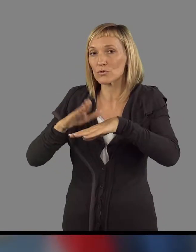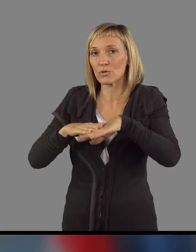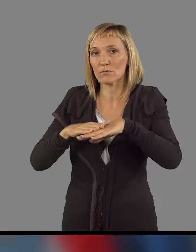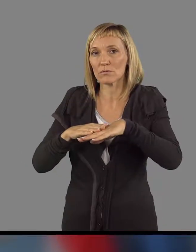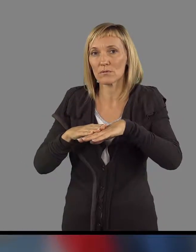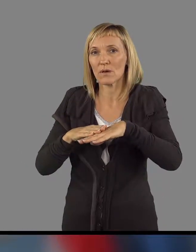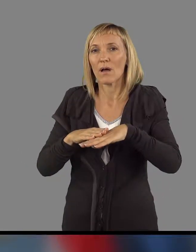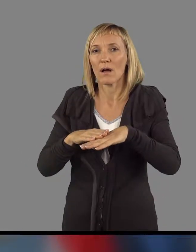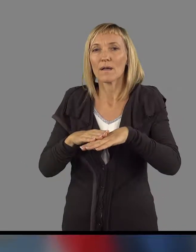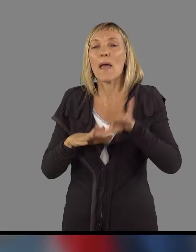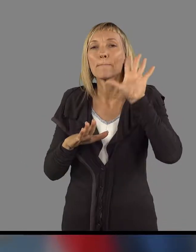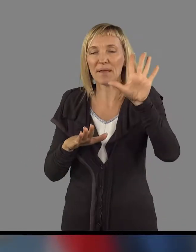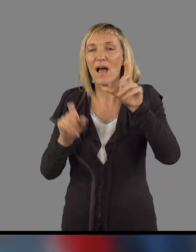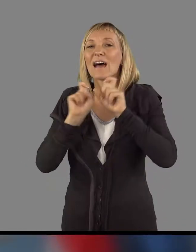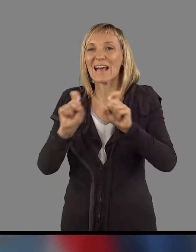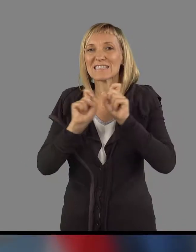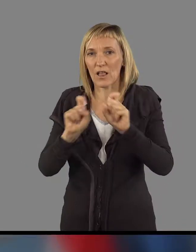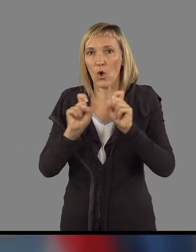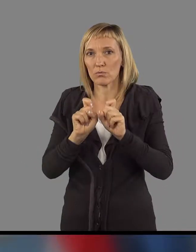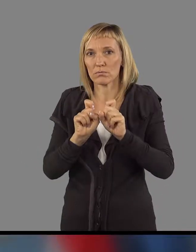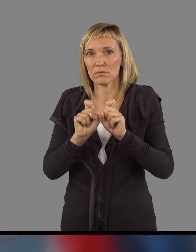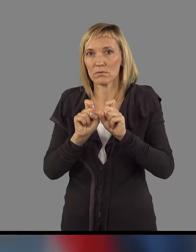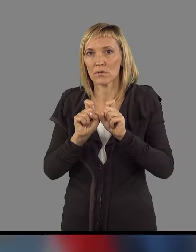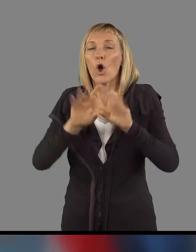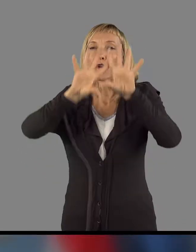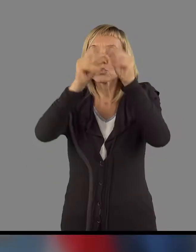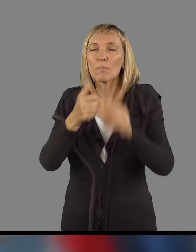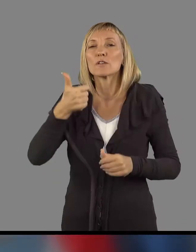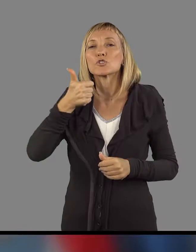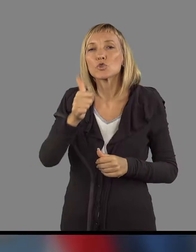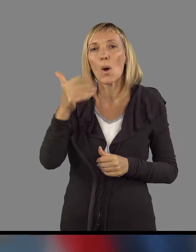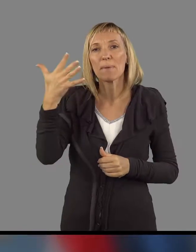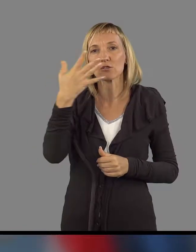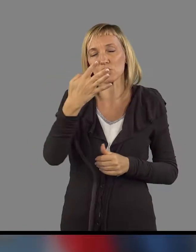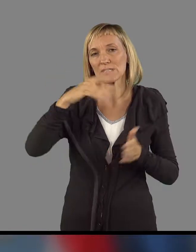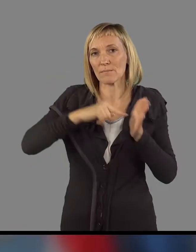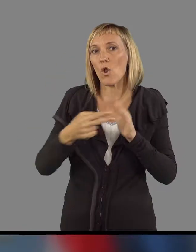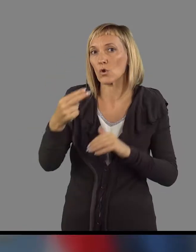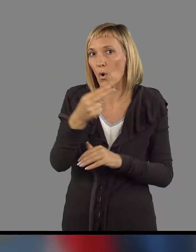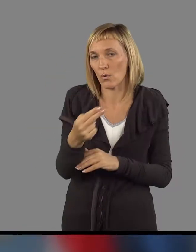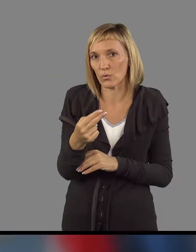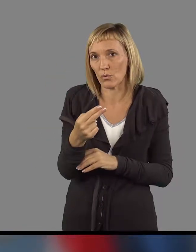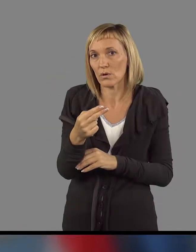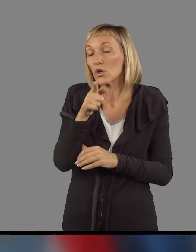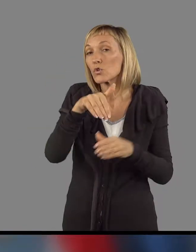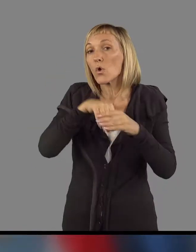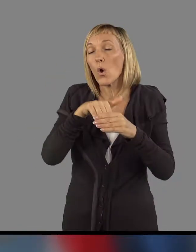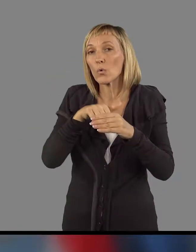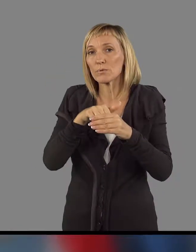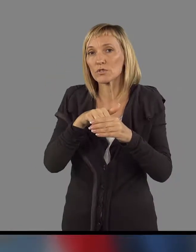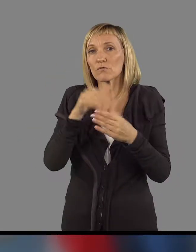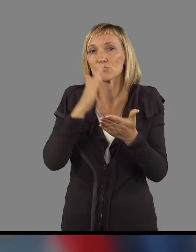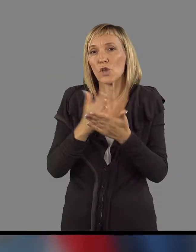Gre za pet razredov v višini 145 milijonov evrov, kar je v bistvu